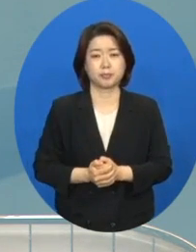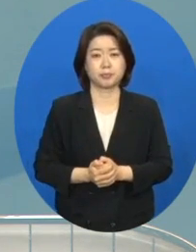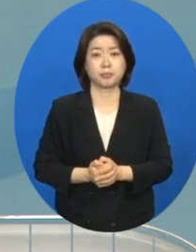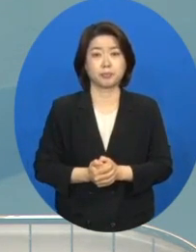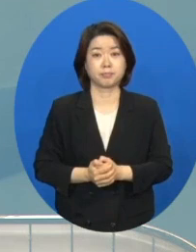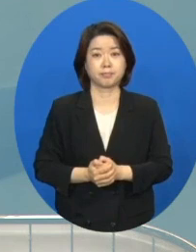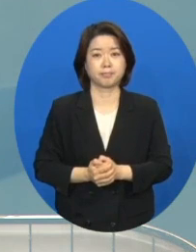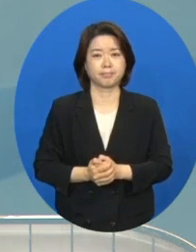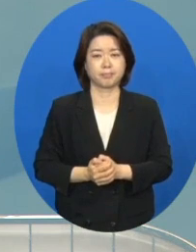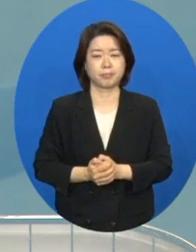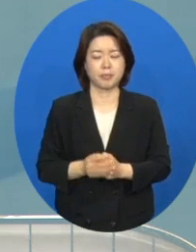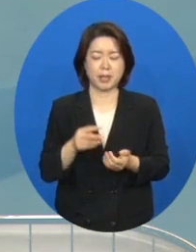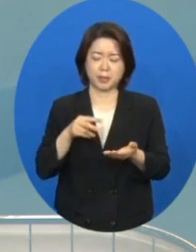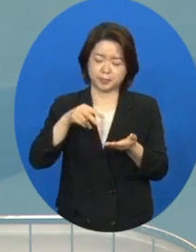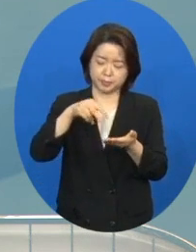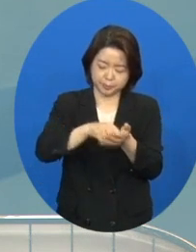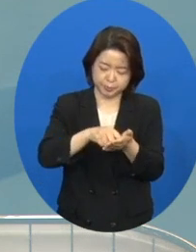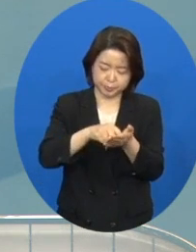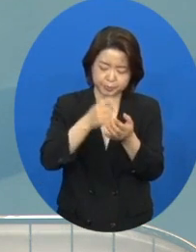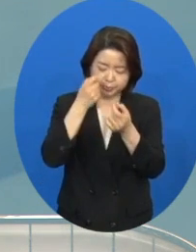막 꼬꾸라져서 울었대요.